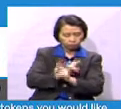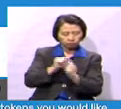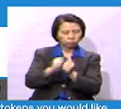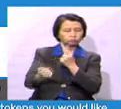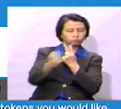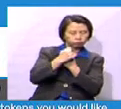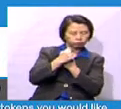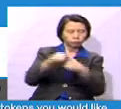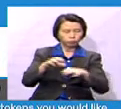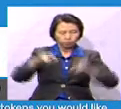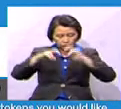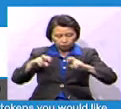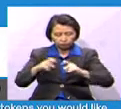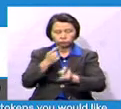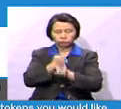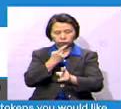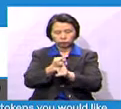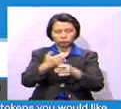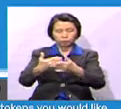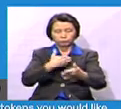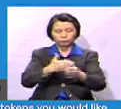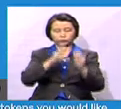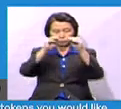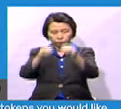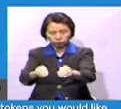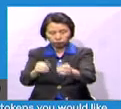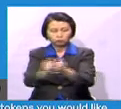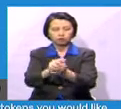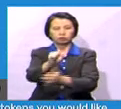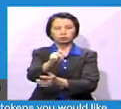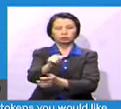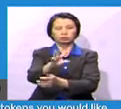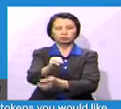penipuan dan melakukan kajian sewajarnya sebelum terlibat dalam skim ICO.